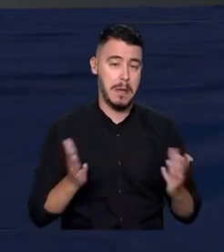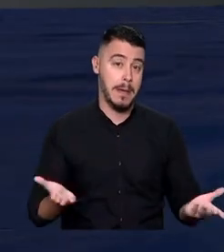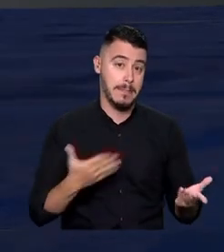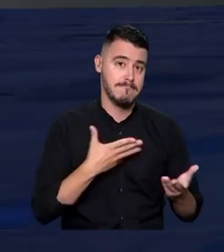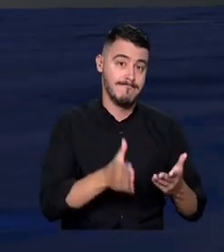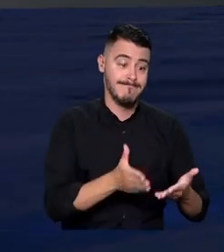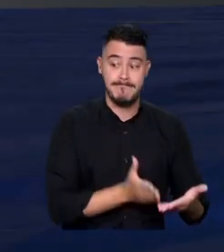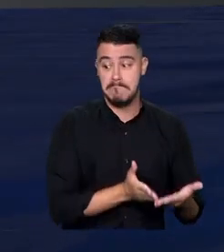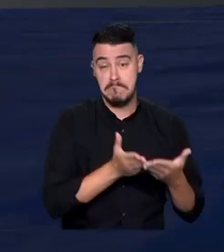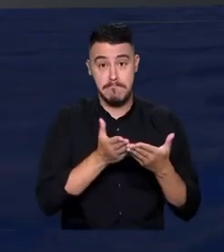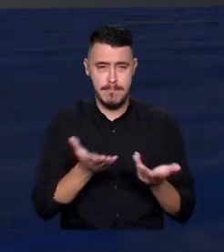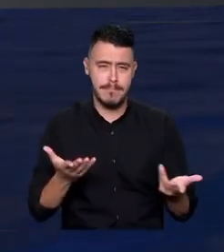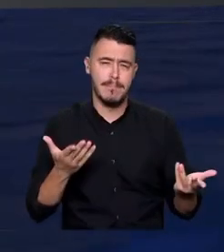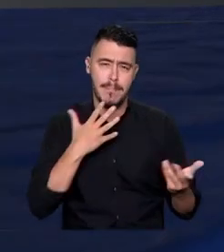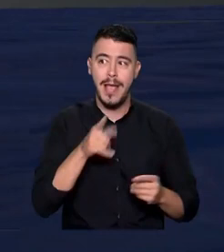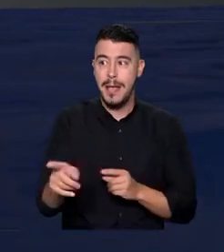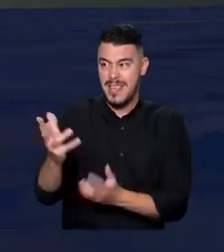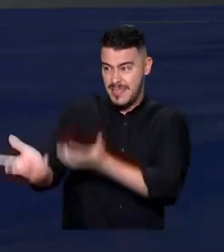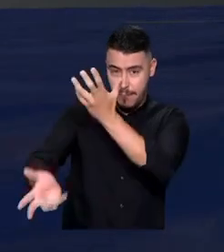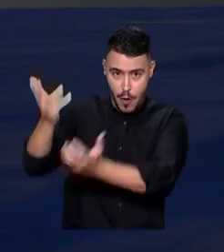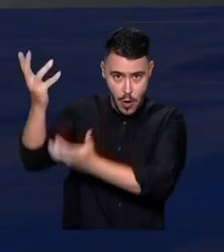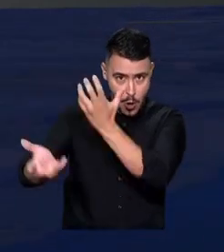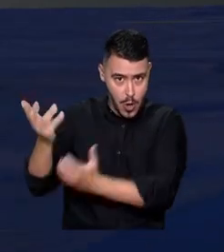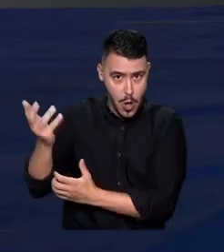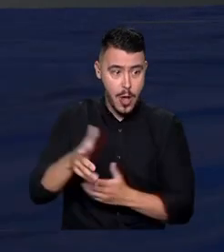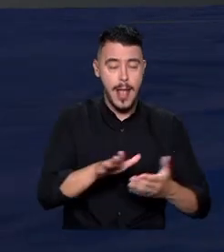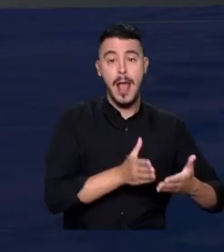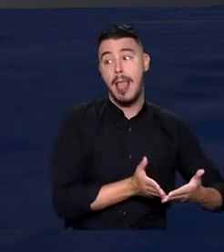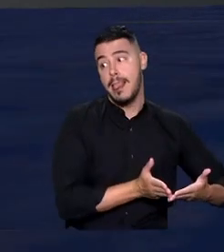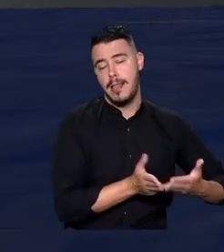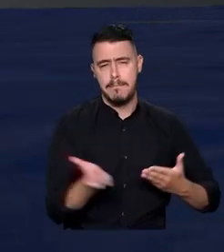προσπαθώντας να σβήσουν τη φωτιά, να μαζέψουν τα υπολείμματα των βεγγαλικών.